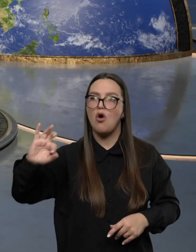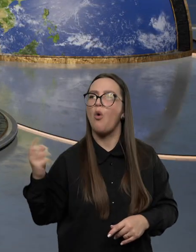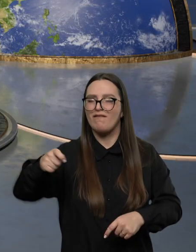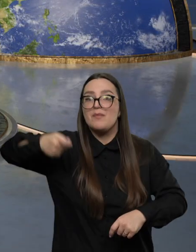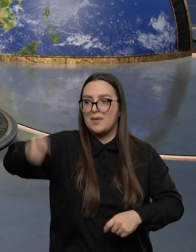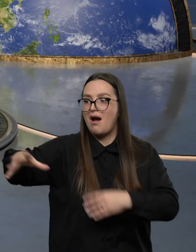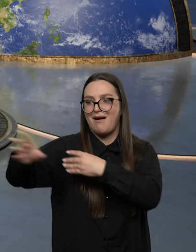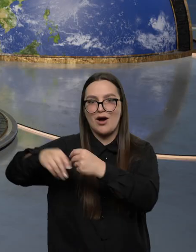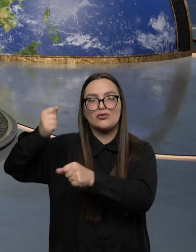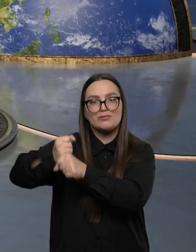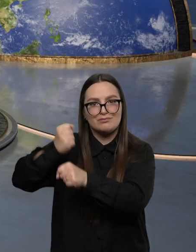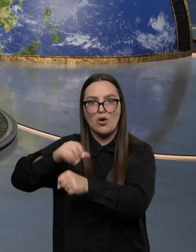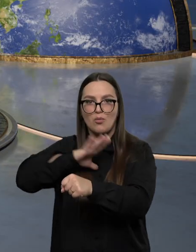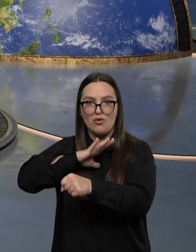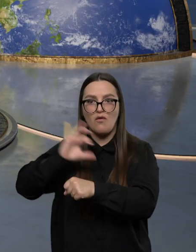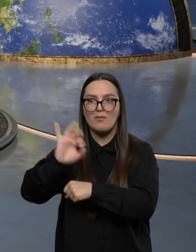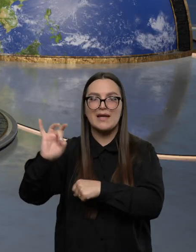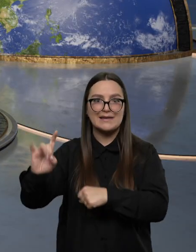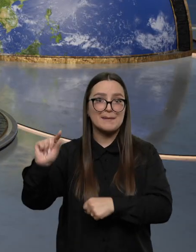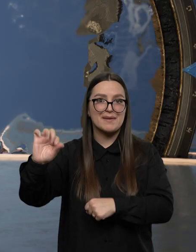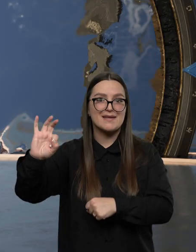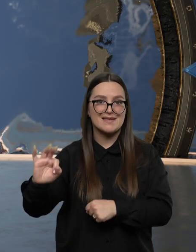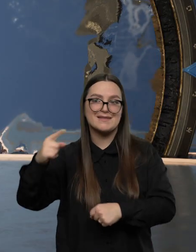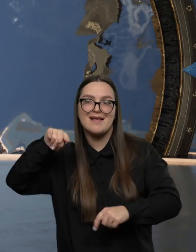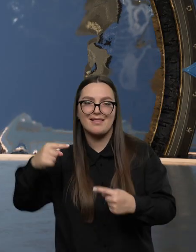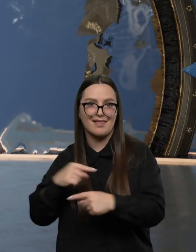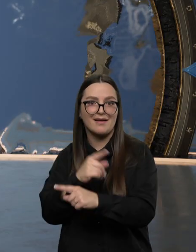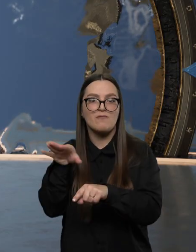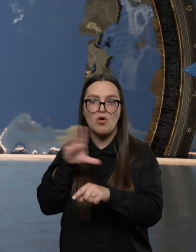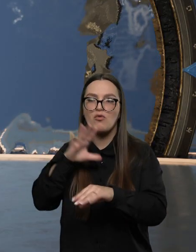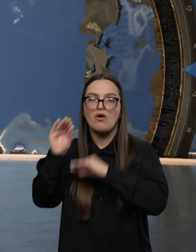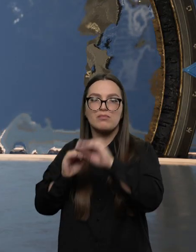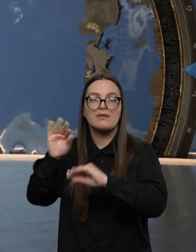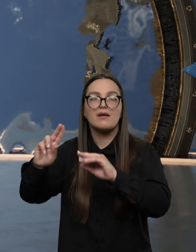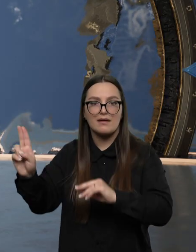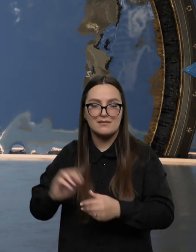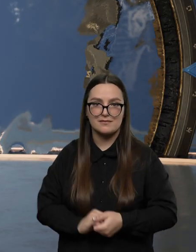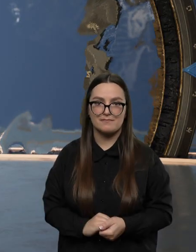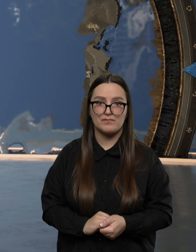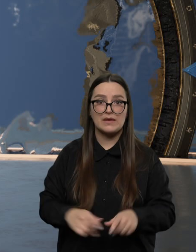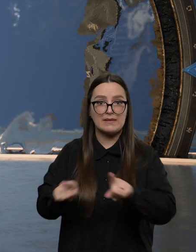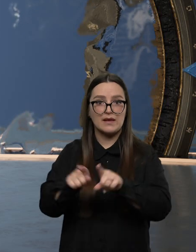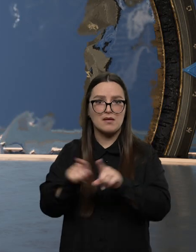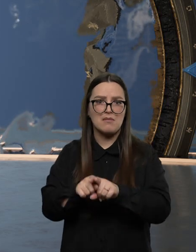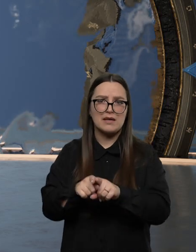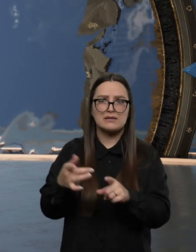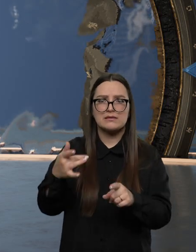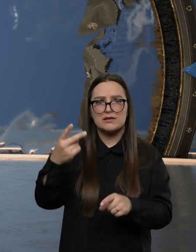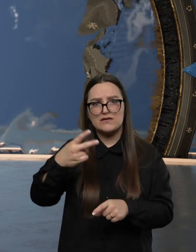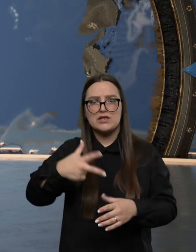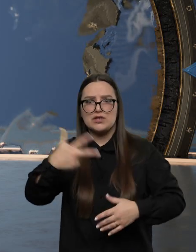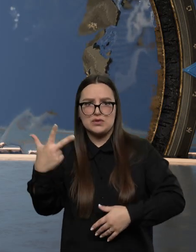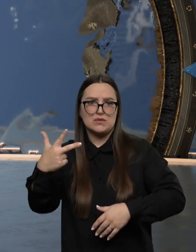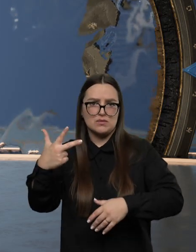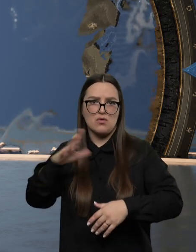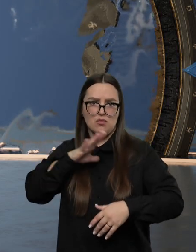prezidentu, GPS pradininku Ivanu Gettingu. Beveik 10 metį dalyvavo 22